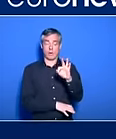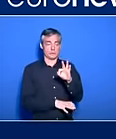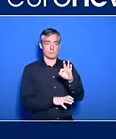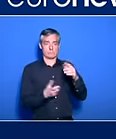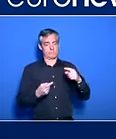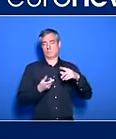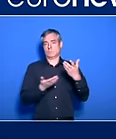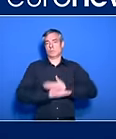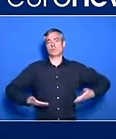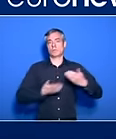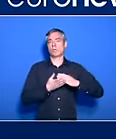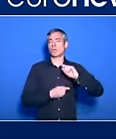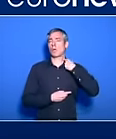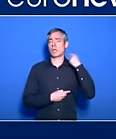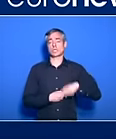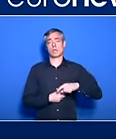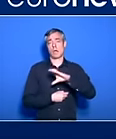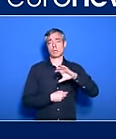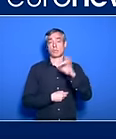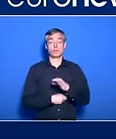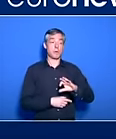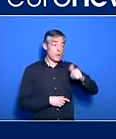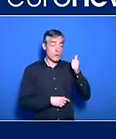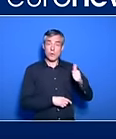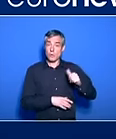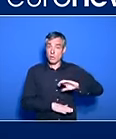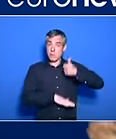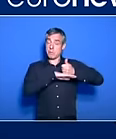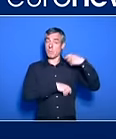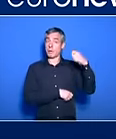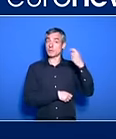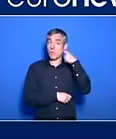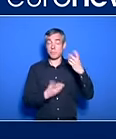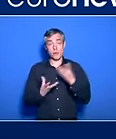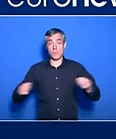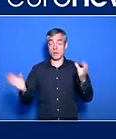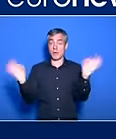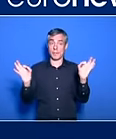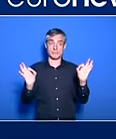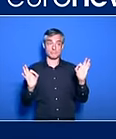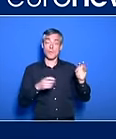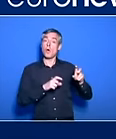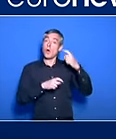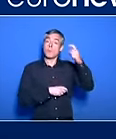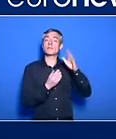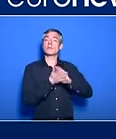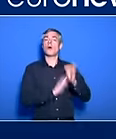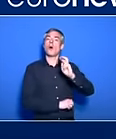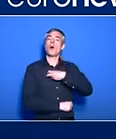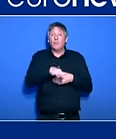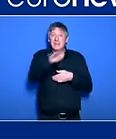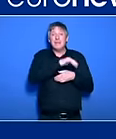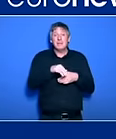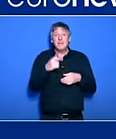народ, президента, который ослабил Францию, который никогда не правил страной для народа. Французы видели, как он выходит через дверь, и вот он лезет в